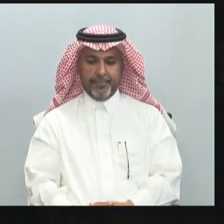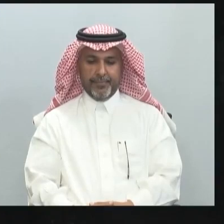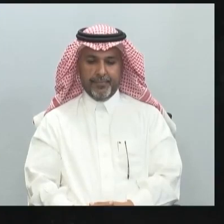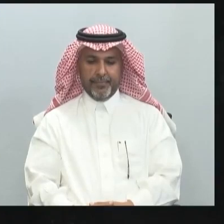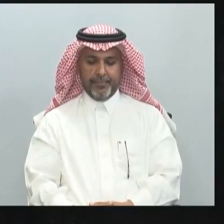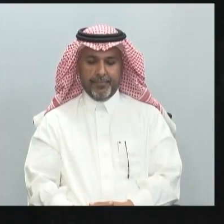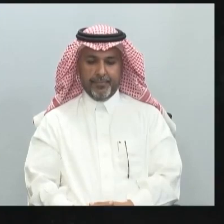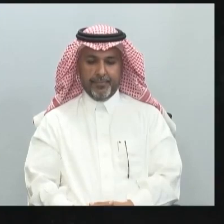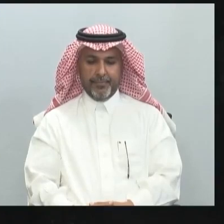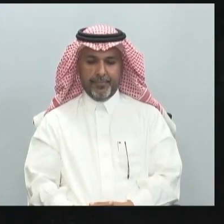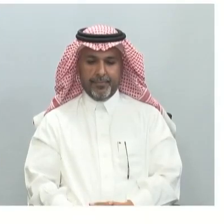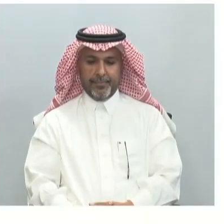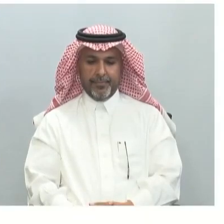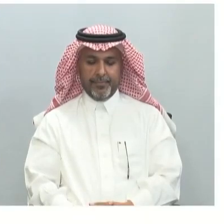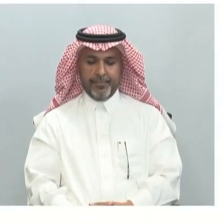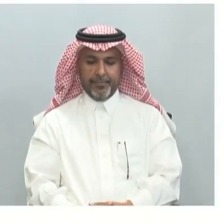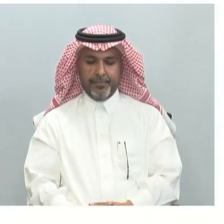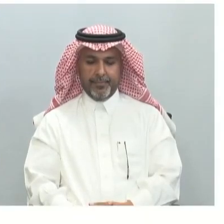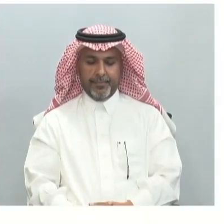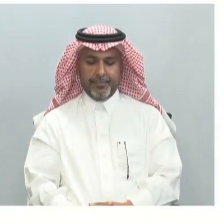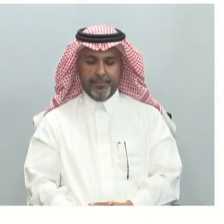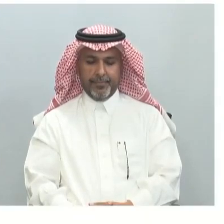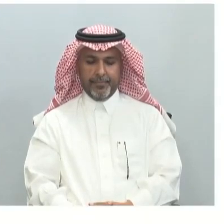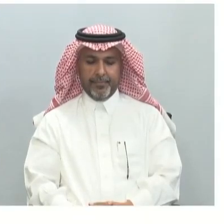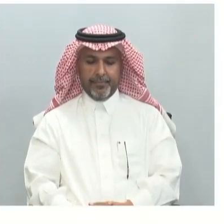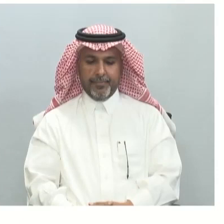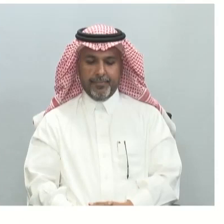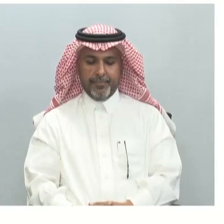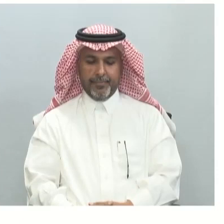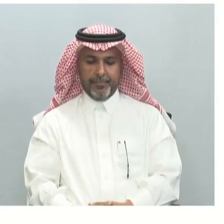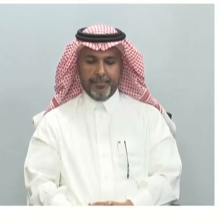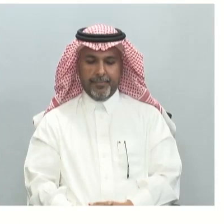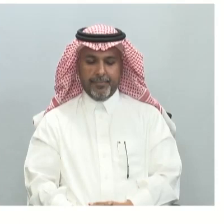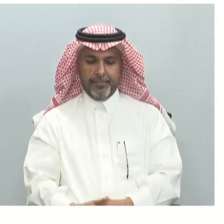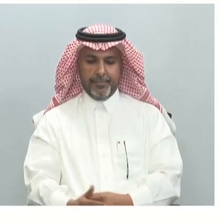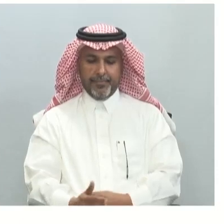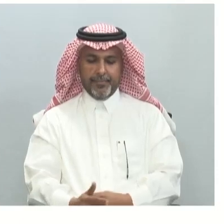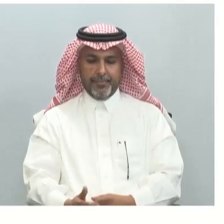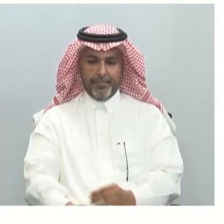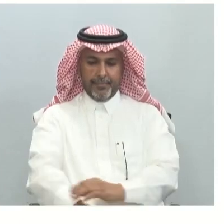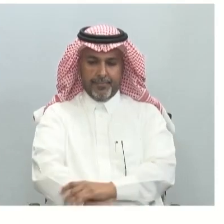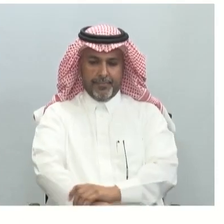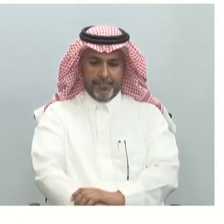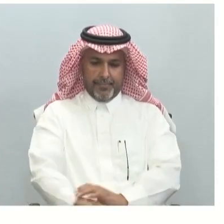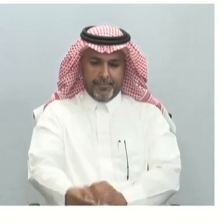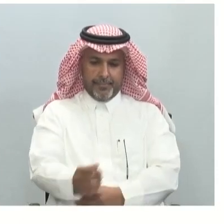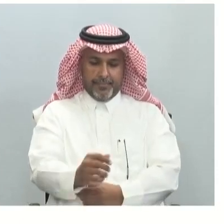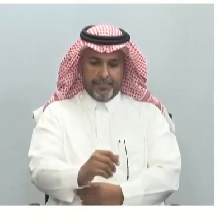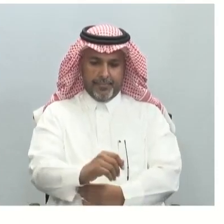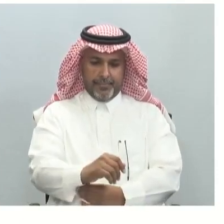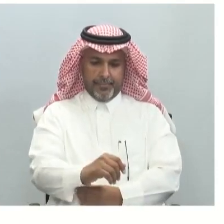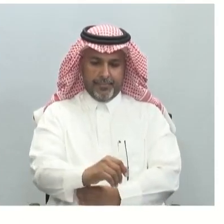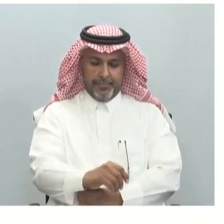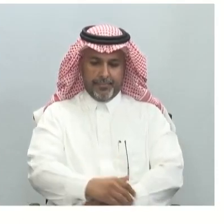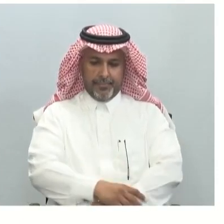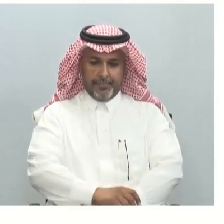الحد الثاني هو اللي يحتفظ باشاره ماذا بالاشاره السالبه يعني اشاره السالبه هنا لما نشوفها تكون